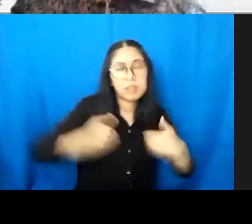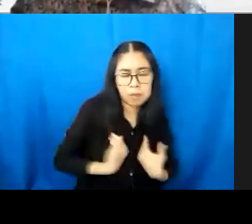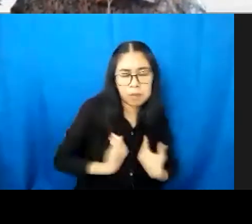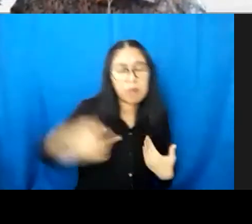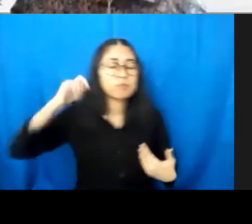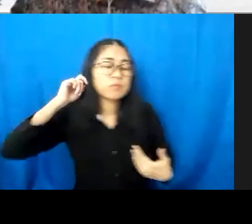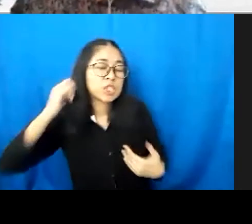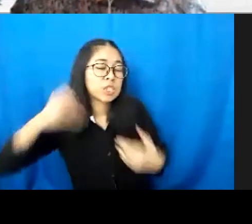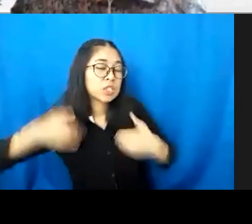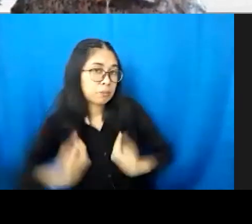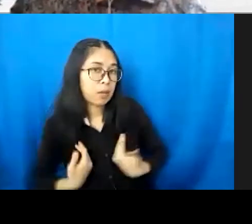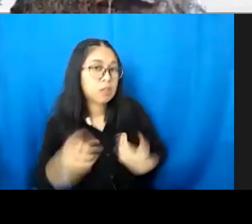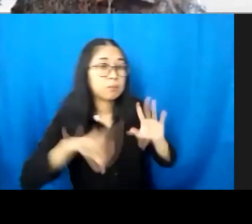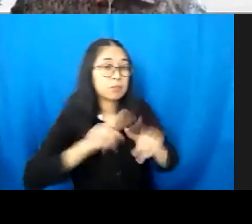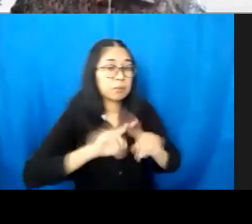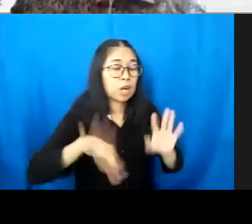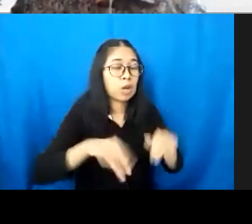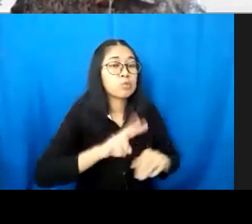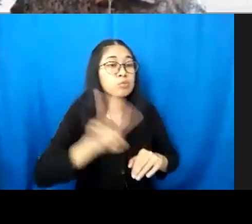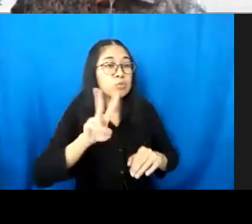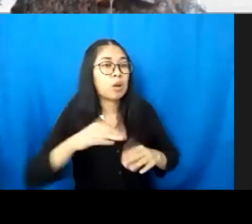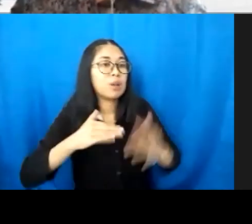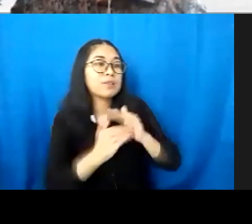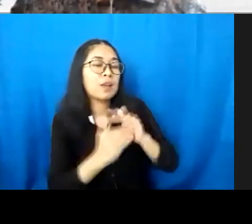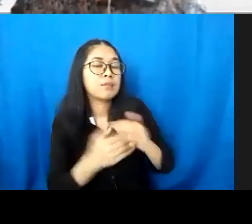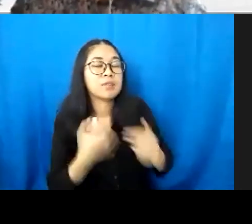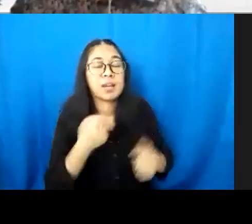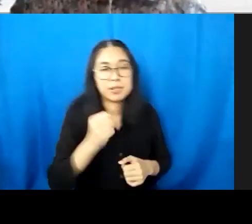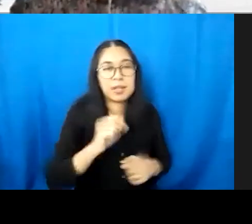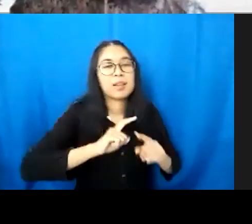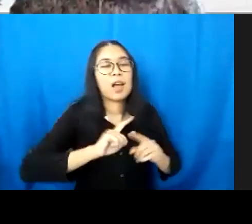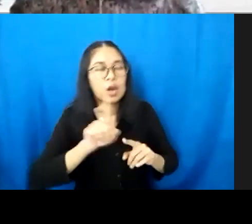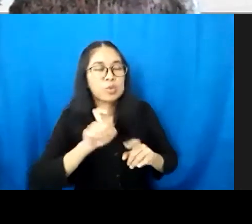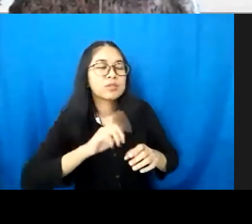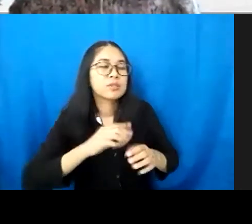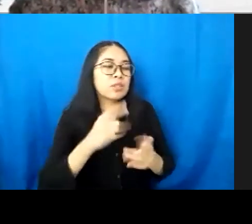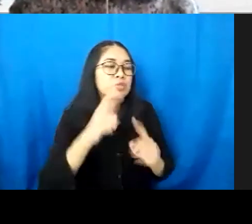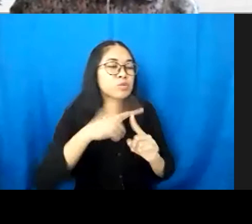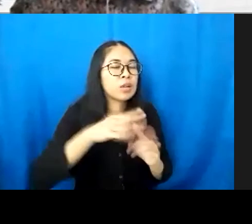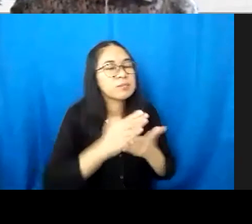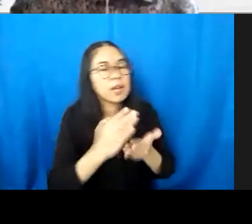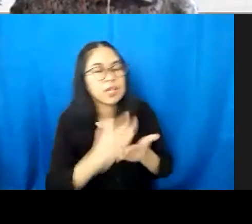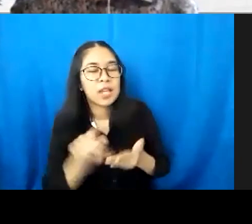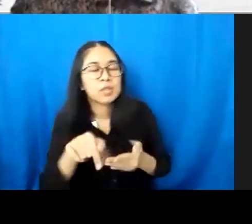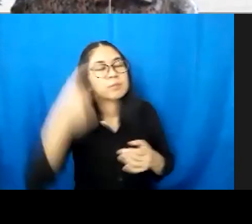dua-duanya istirahat kan nggak mungkin gitu ya. Jadi memang harus ada pembagian tugas. Jadi buat saya sih itu yang jauh lebih penting.